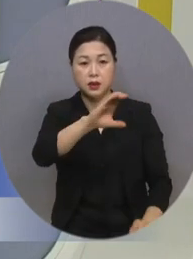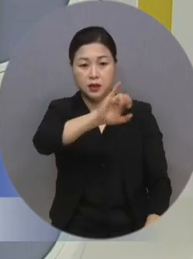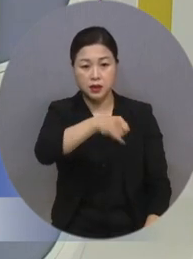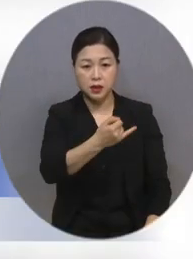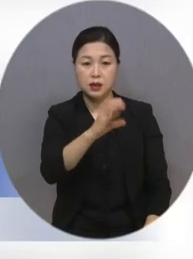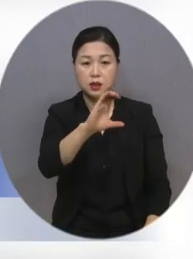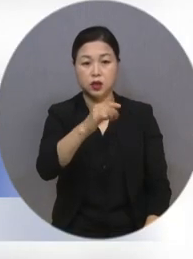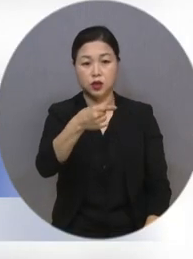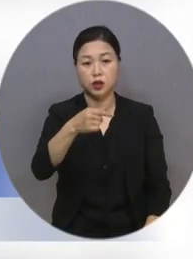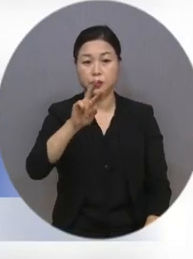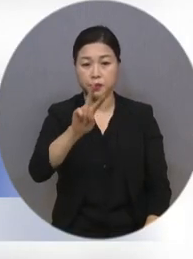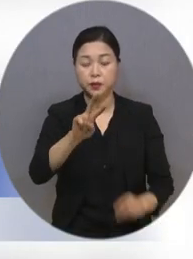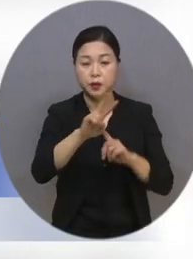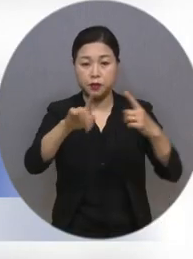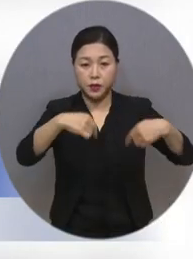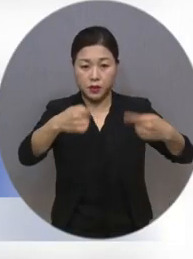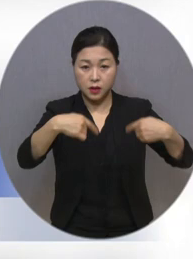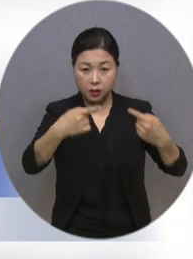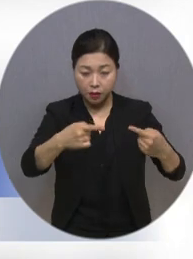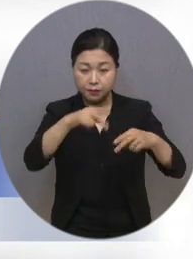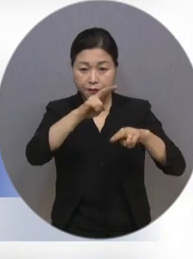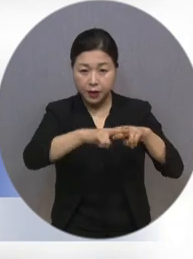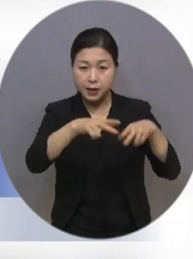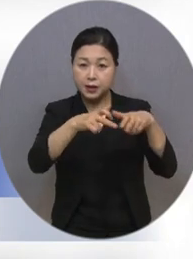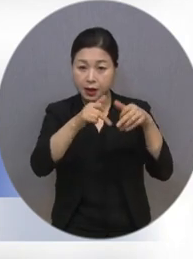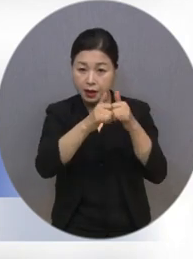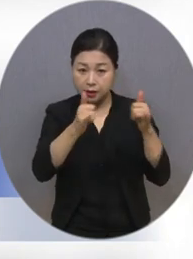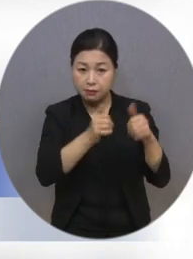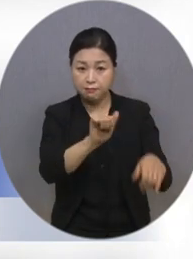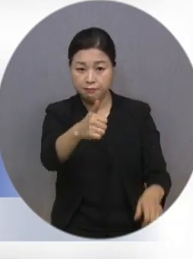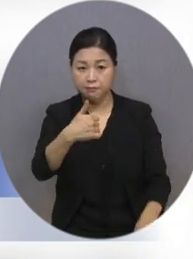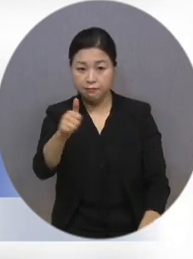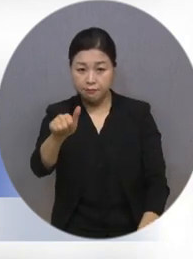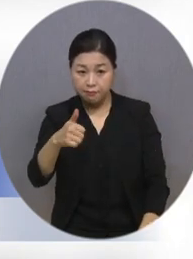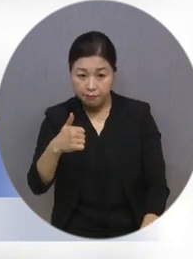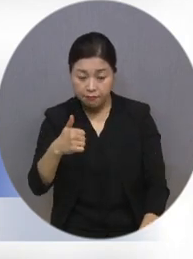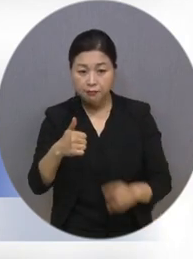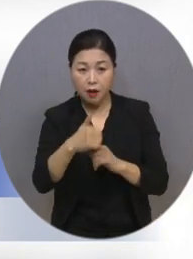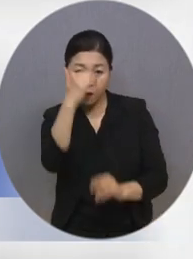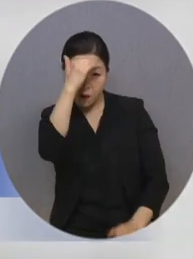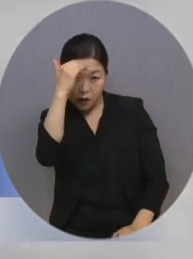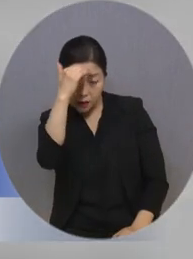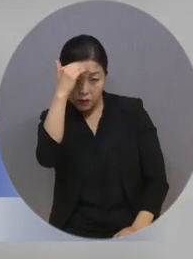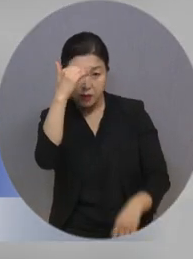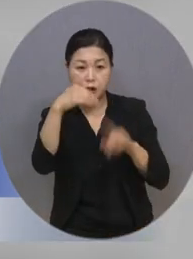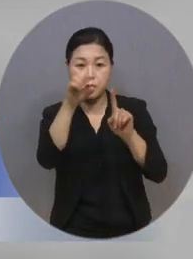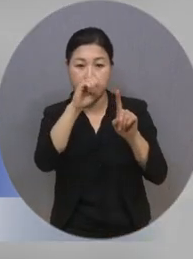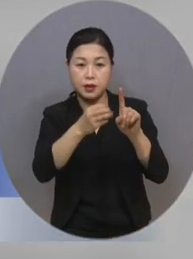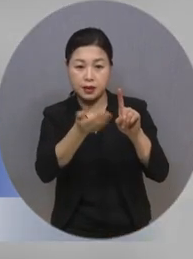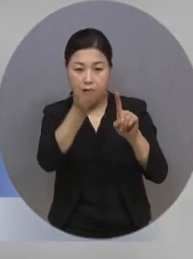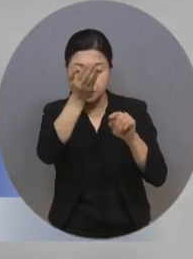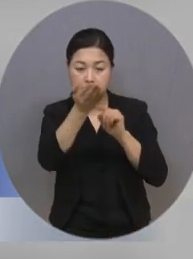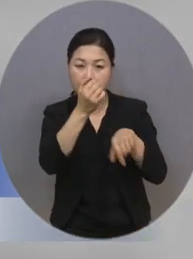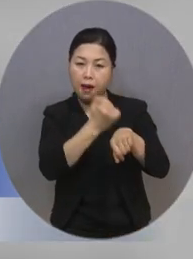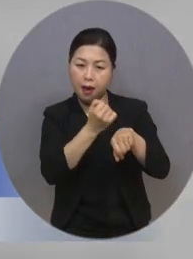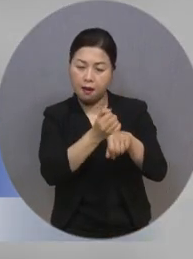CJCGV에 휠체어를 사용하는 장애인이 이용 가능한 관람석 1% 이상 설치를